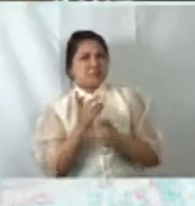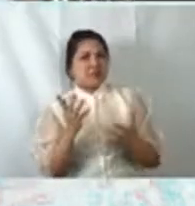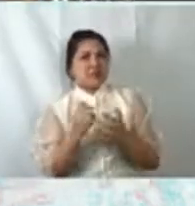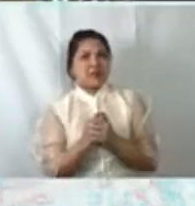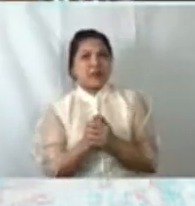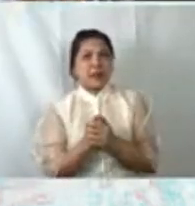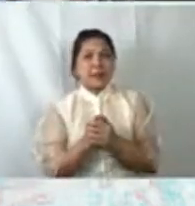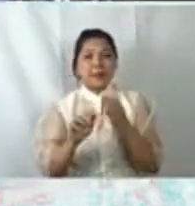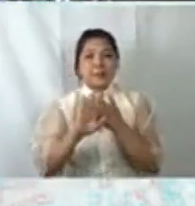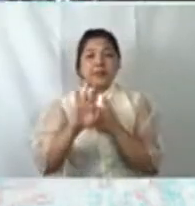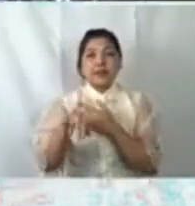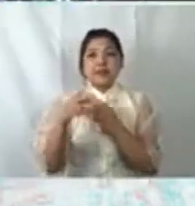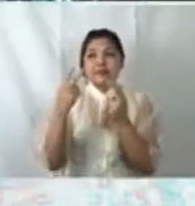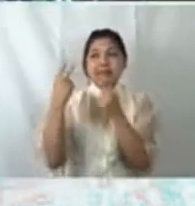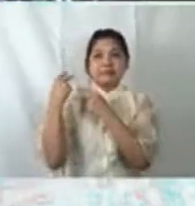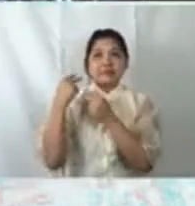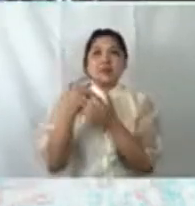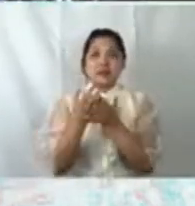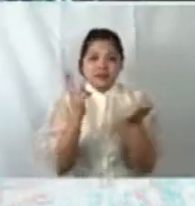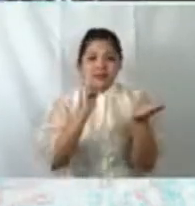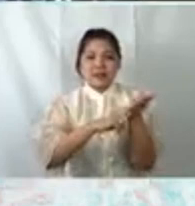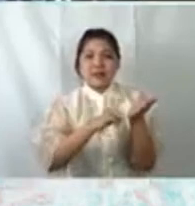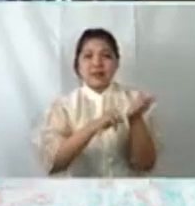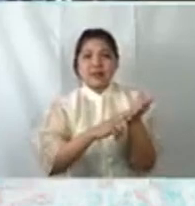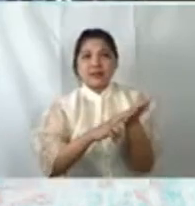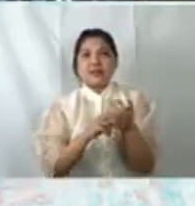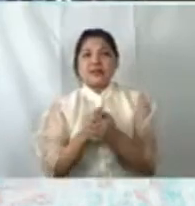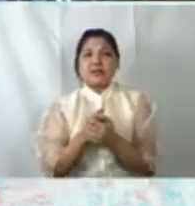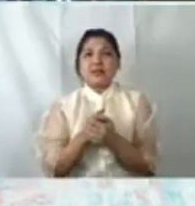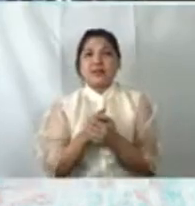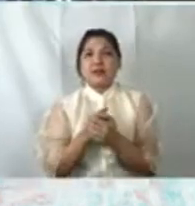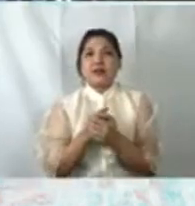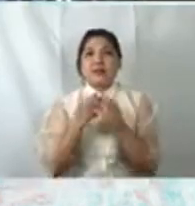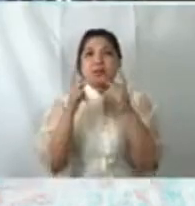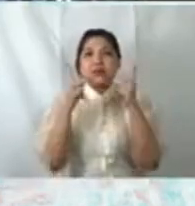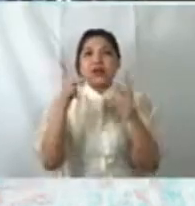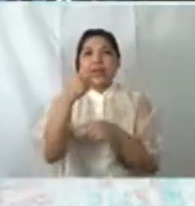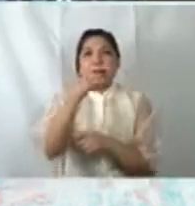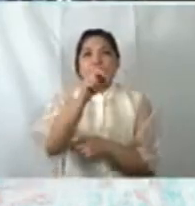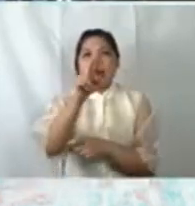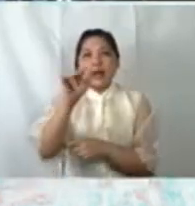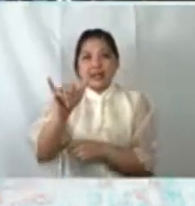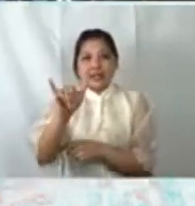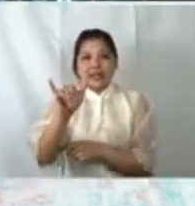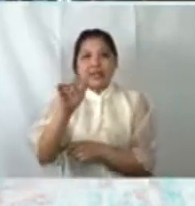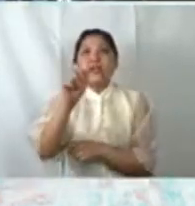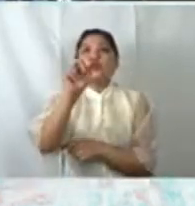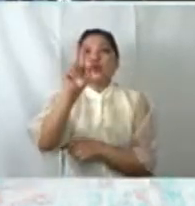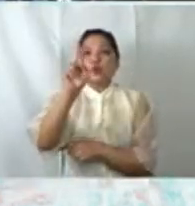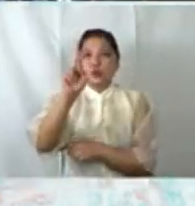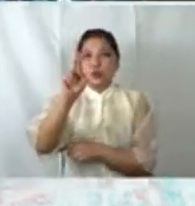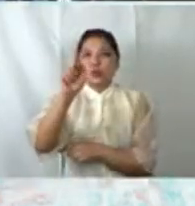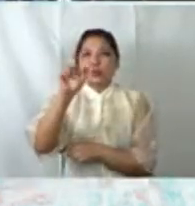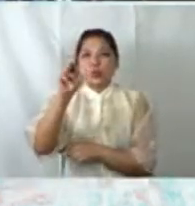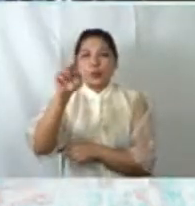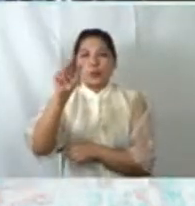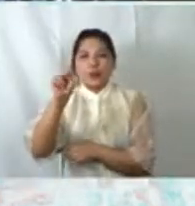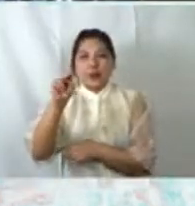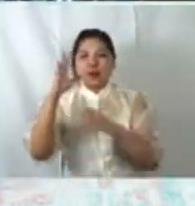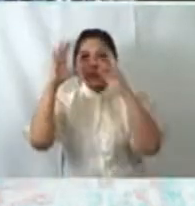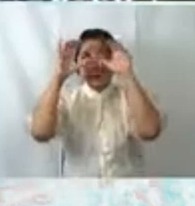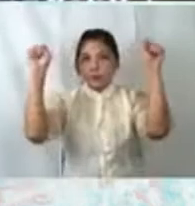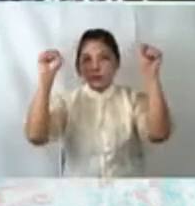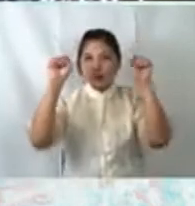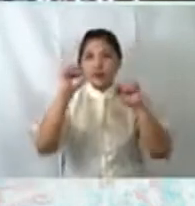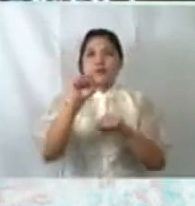na proklamasyon na pinirmahan ni Harry S. Truman. Siya po yung Pangulo ng Estados Unidos